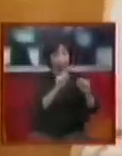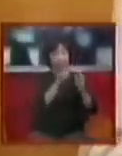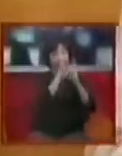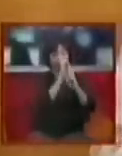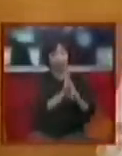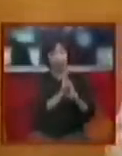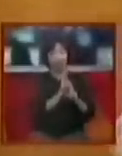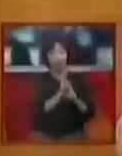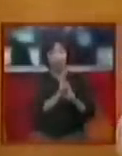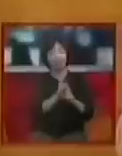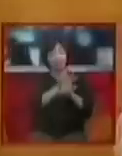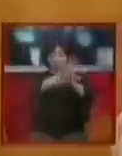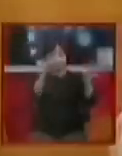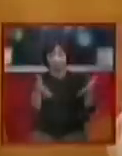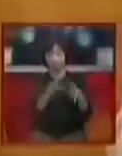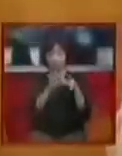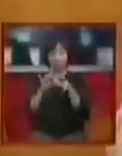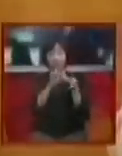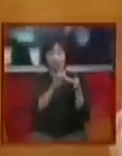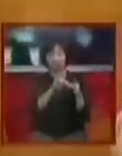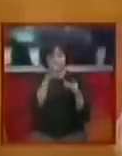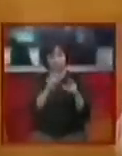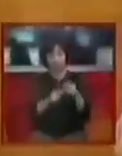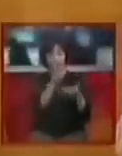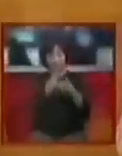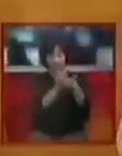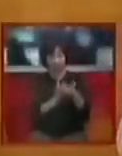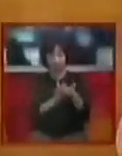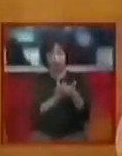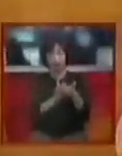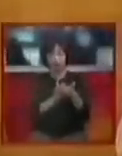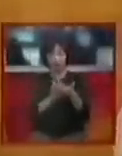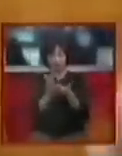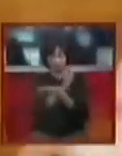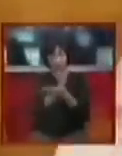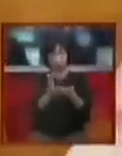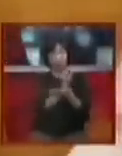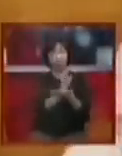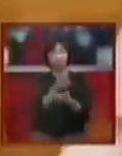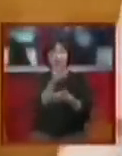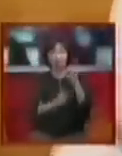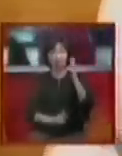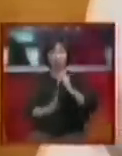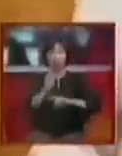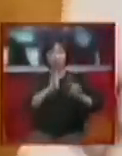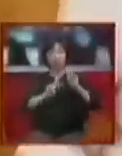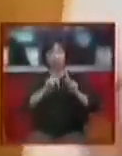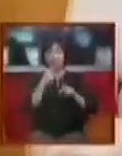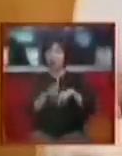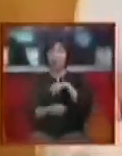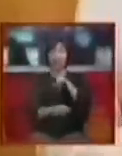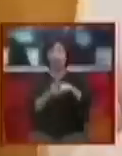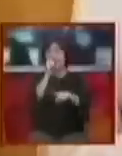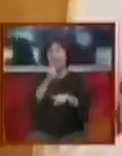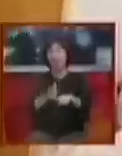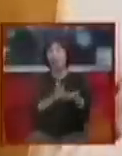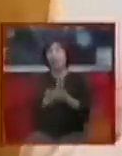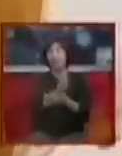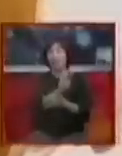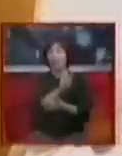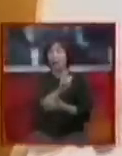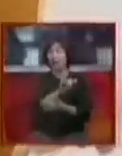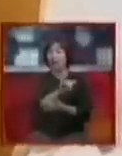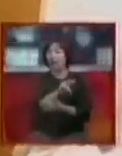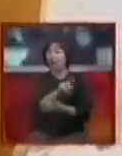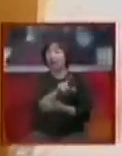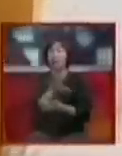nasa isang mundong kailangan pagsaluhan. Mayroon po tayong mga meron na nagsasabing, hayaan na lang ang Baho de Masinloc,